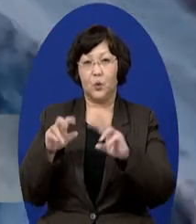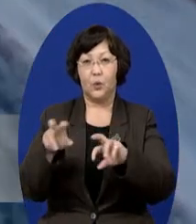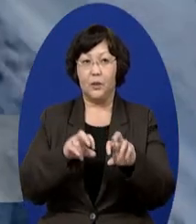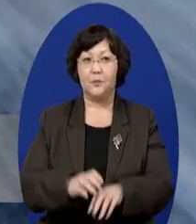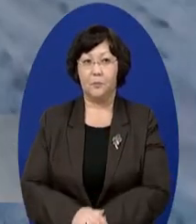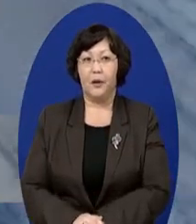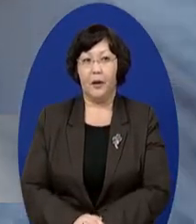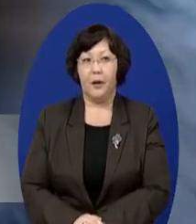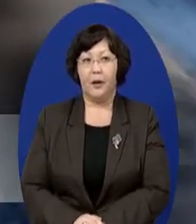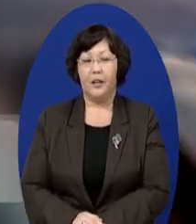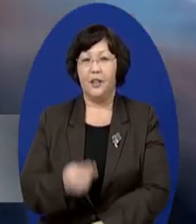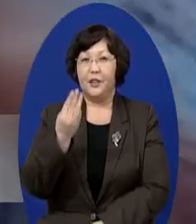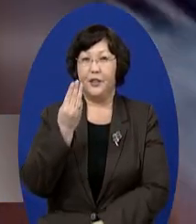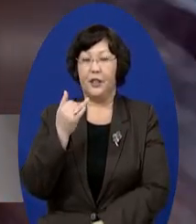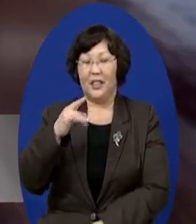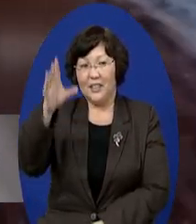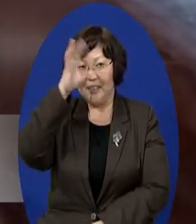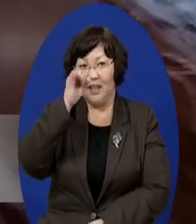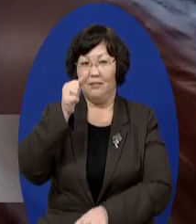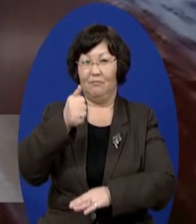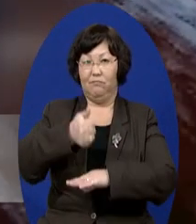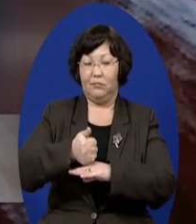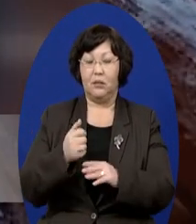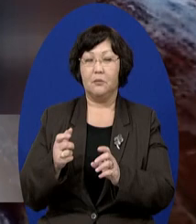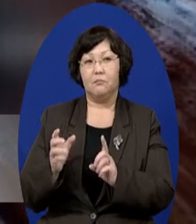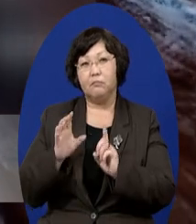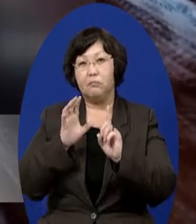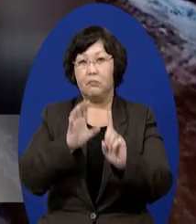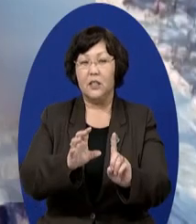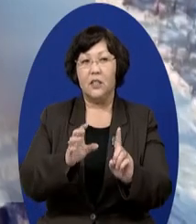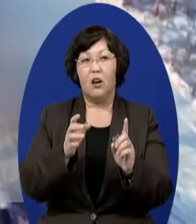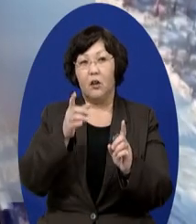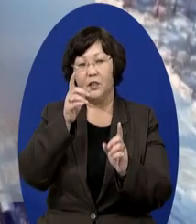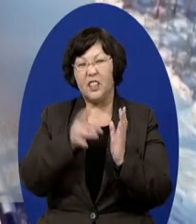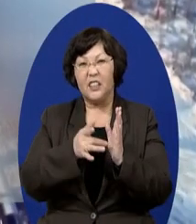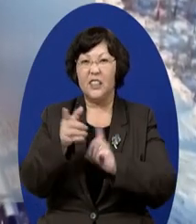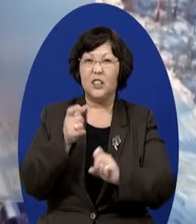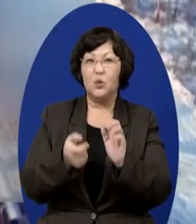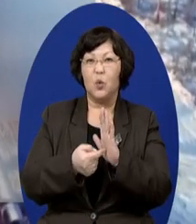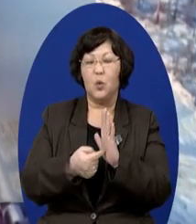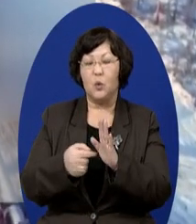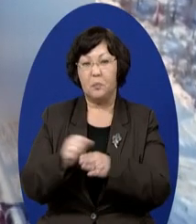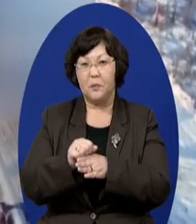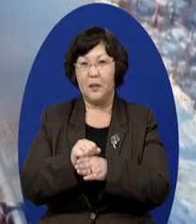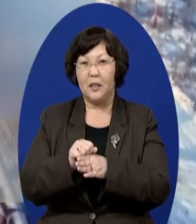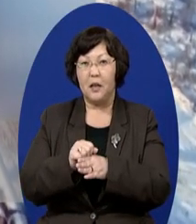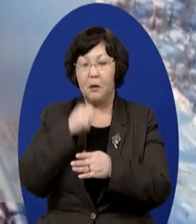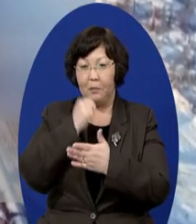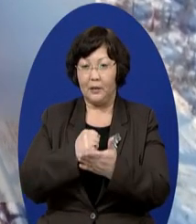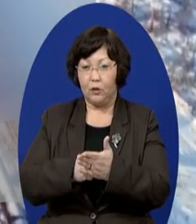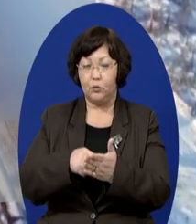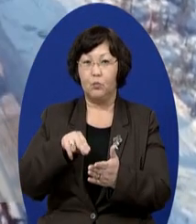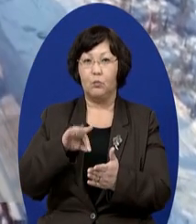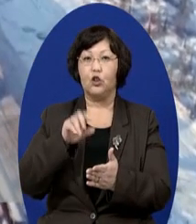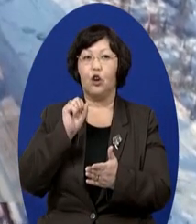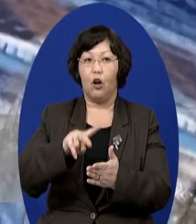гээ. Шадар сайдаар ахлуулсан ажлын хэсэг хийн хоолойн төслийн техник эдийн засгийн үндэслэлийг эцсийн байдлаар баталгаажуулах протоколд гарын